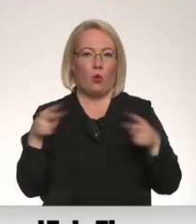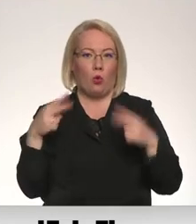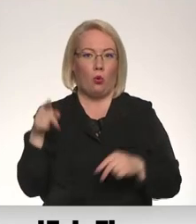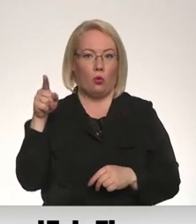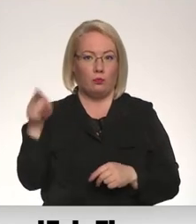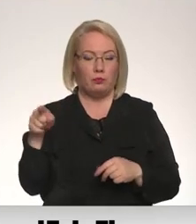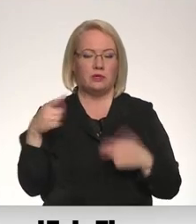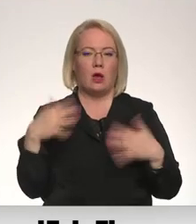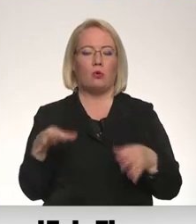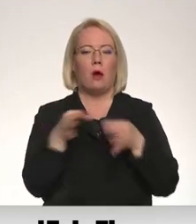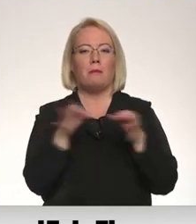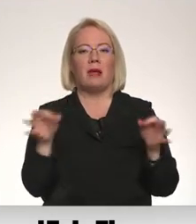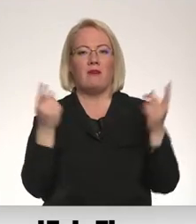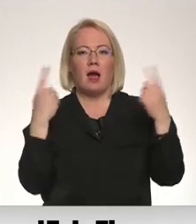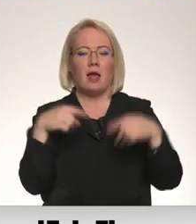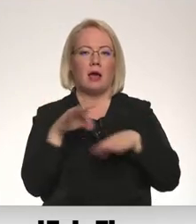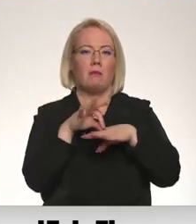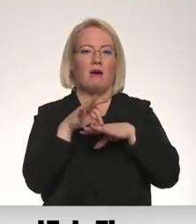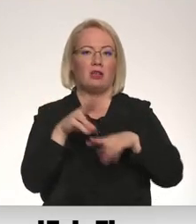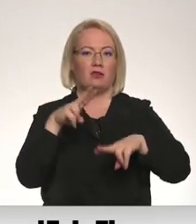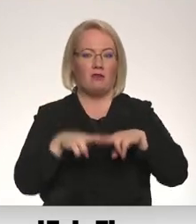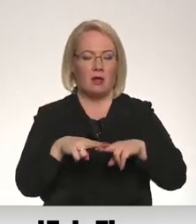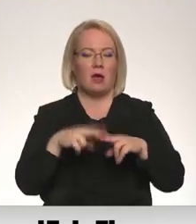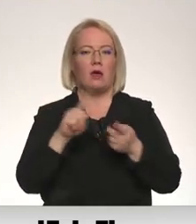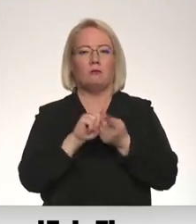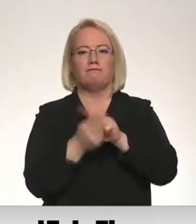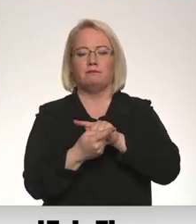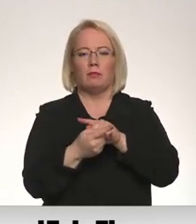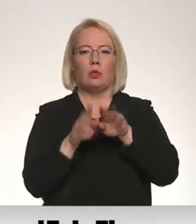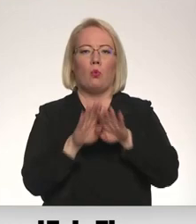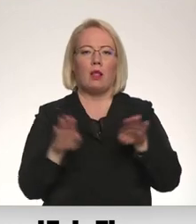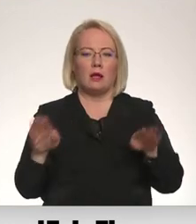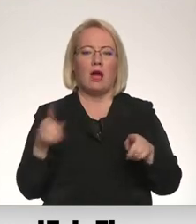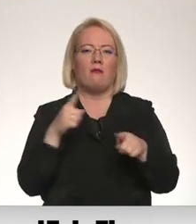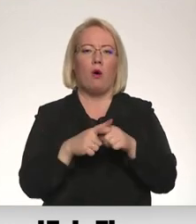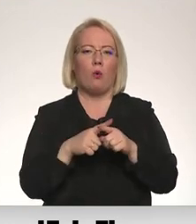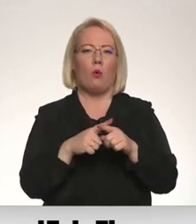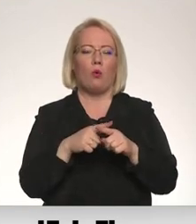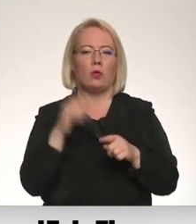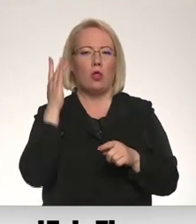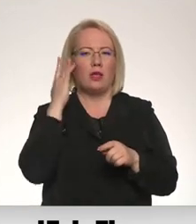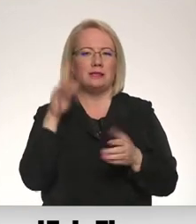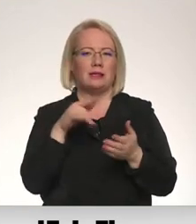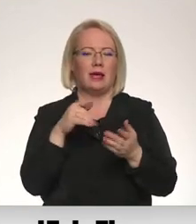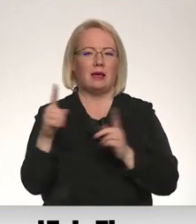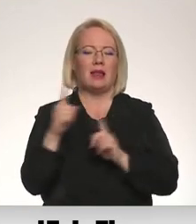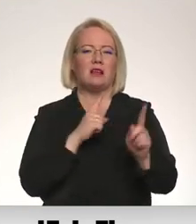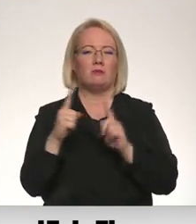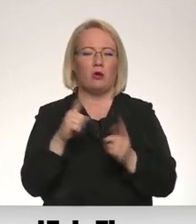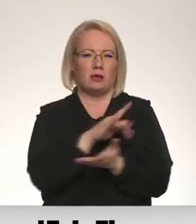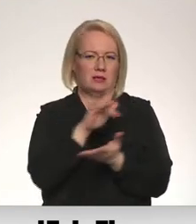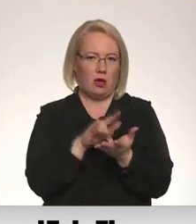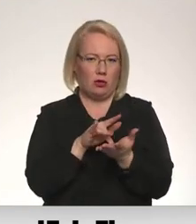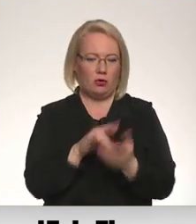no brīvā laika pavadīšanas vietas ir pārvērties par noliktavu un loģistikas centru. Tur bija arī mūsu korespondente Lielbritānijā